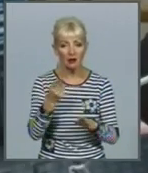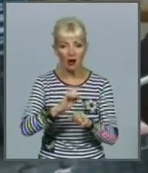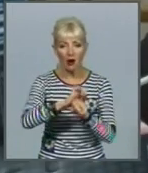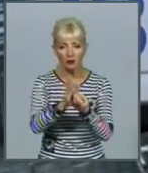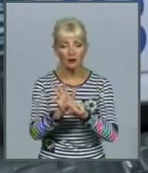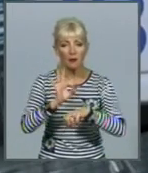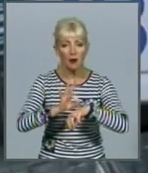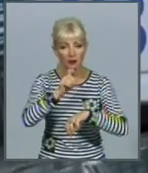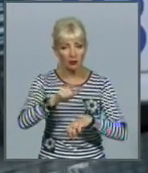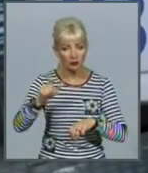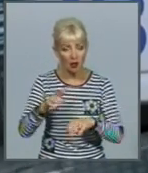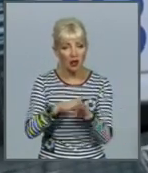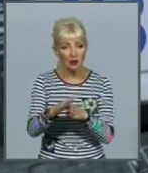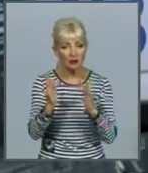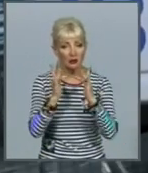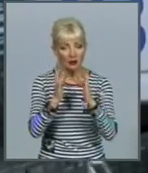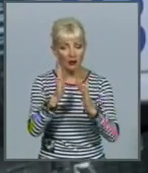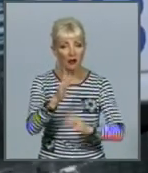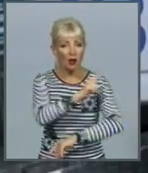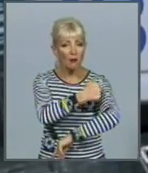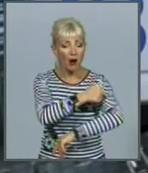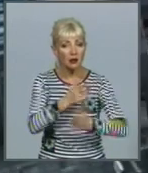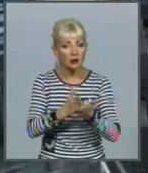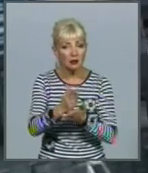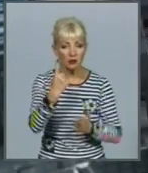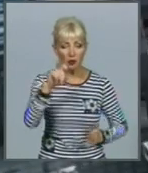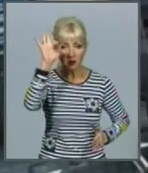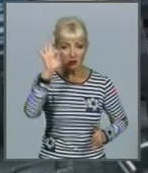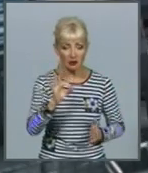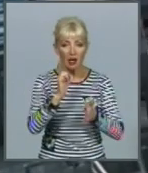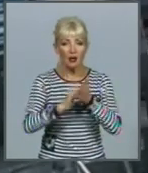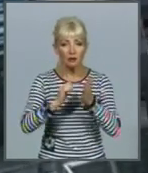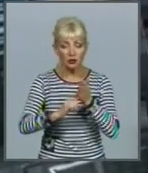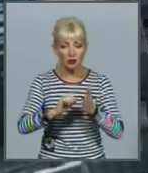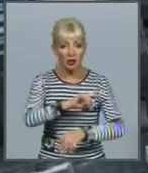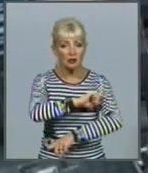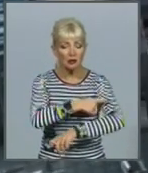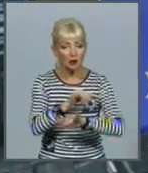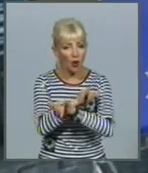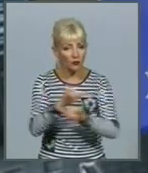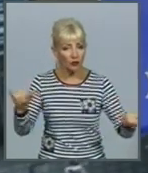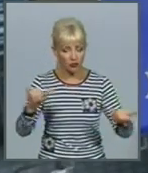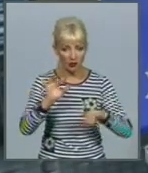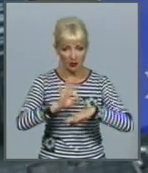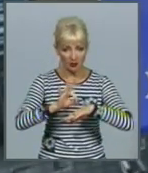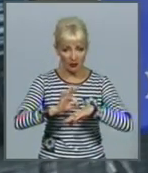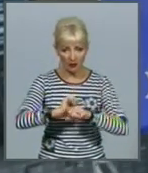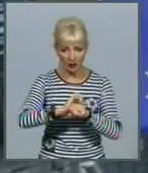у профільних медустановах майже 100%. Причина – стрімке зростання кількості хворих.